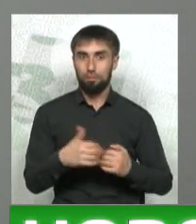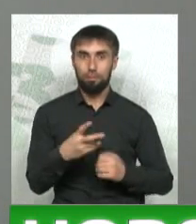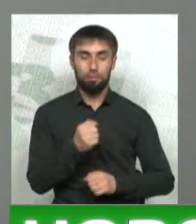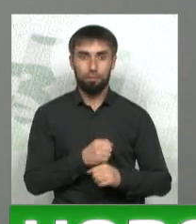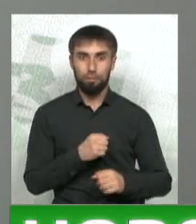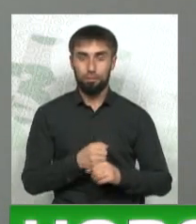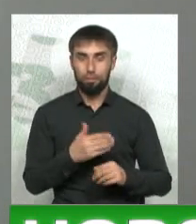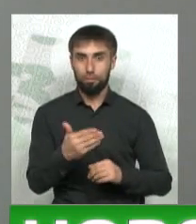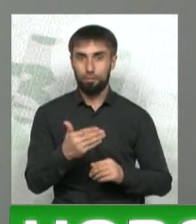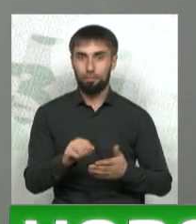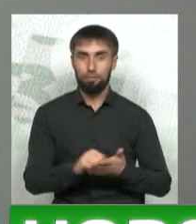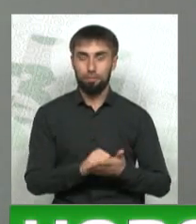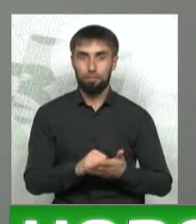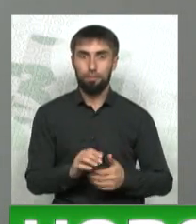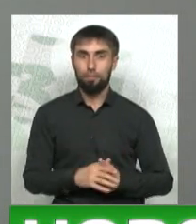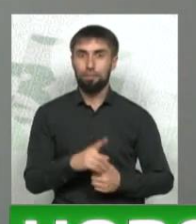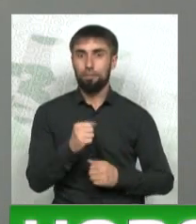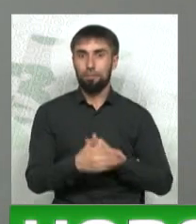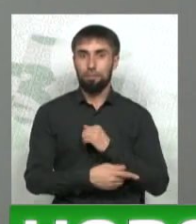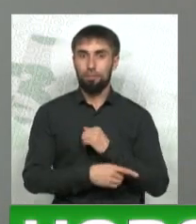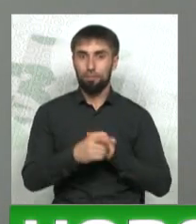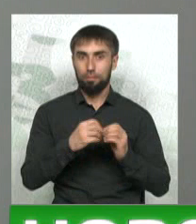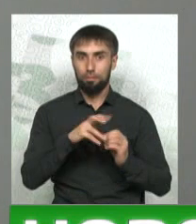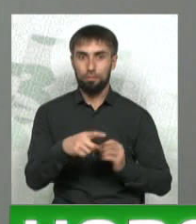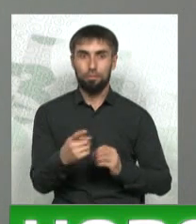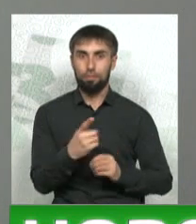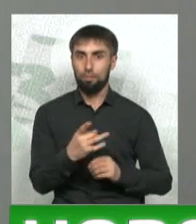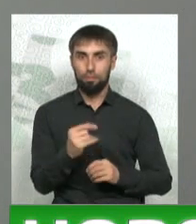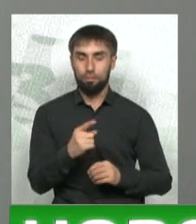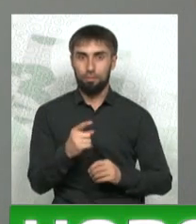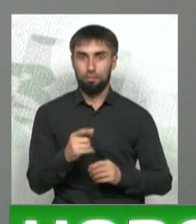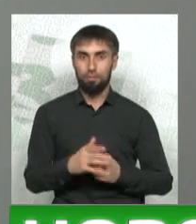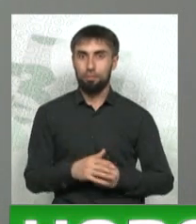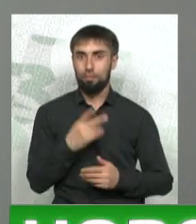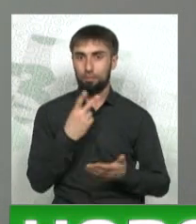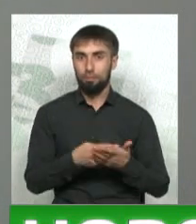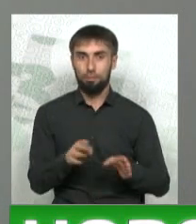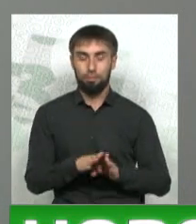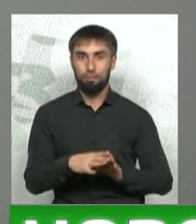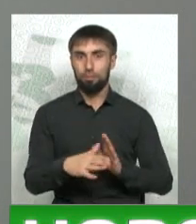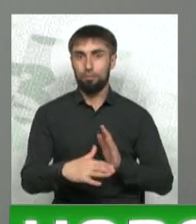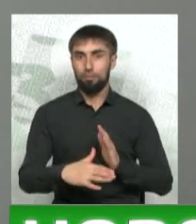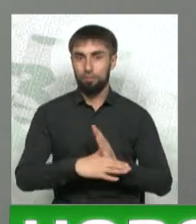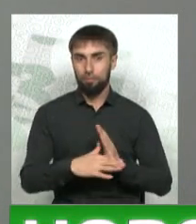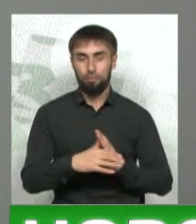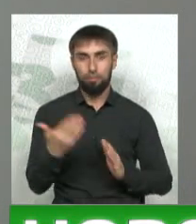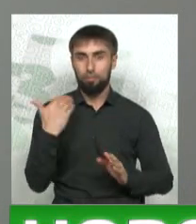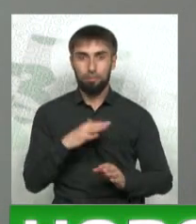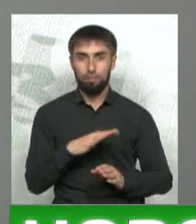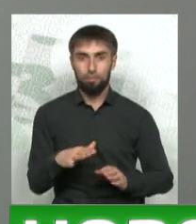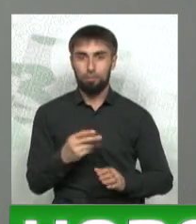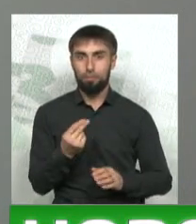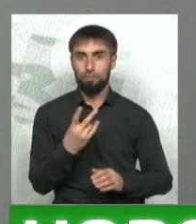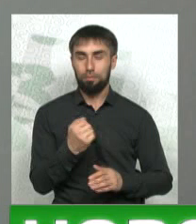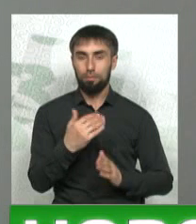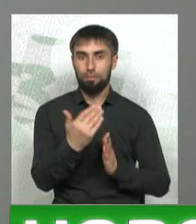разработку проектно-сметной документации. Вот за последние 10 лет это первый раз я вижу такую поддержку, потому что раньше не было денег